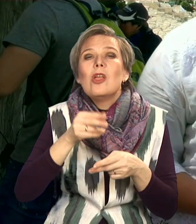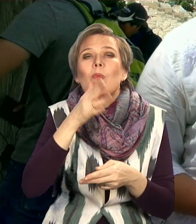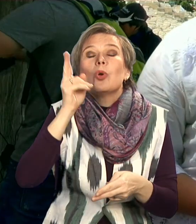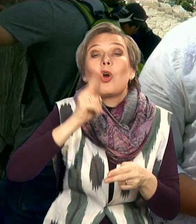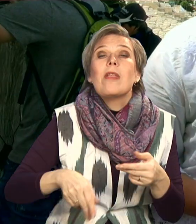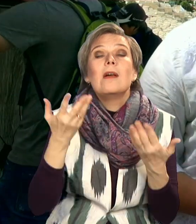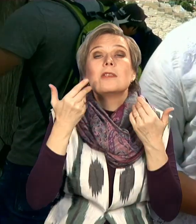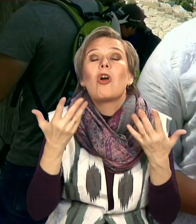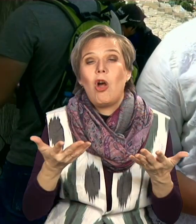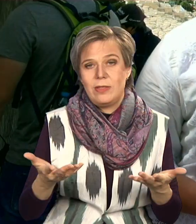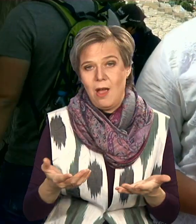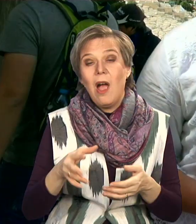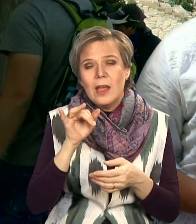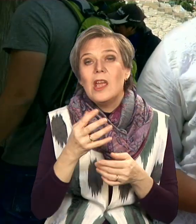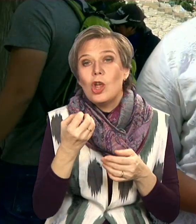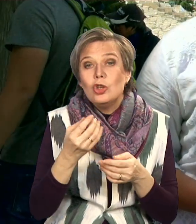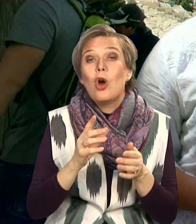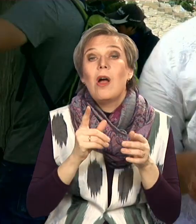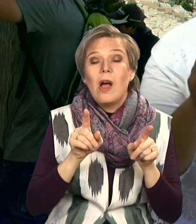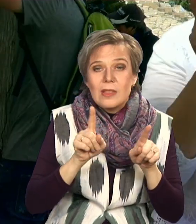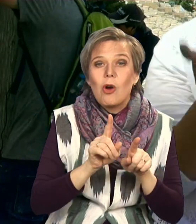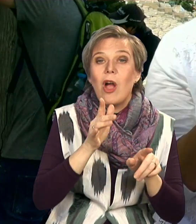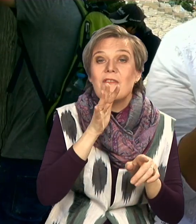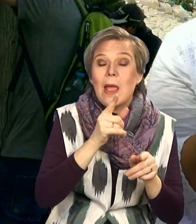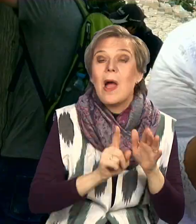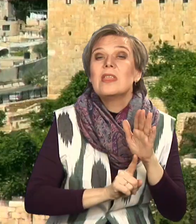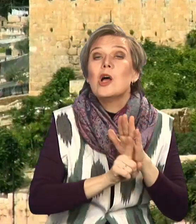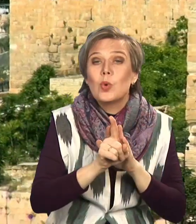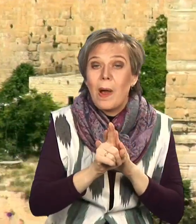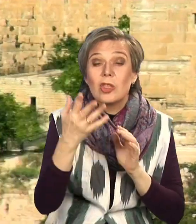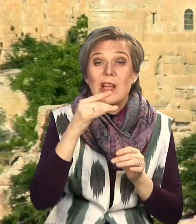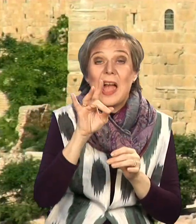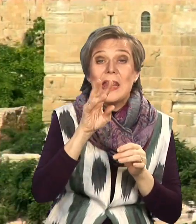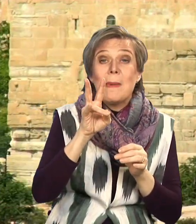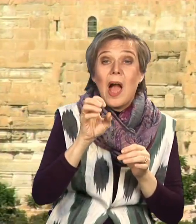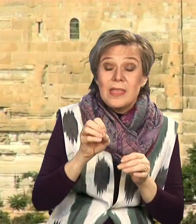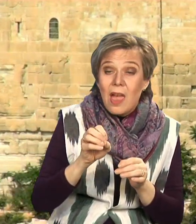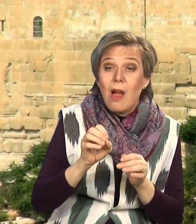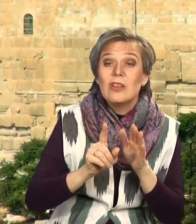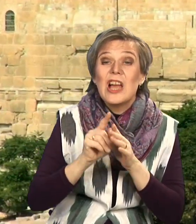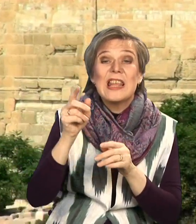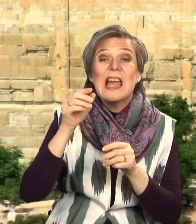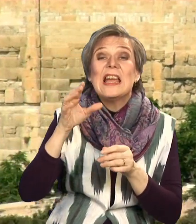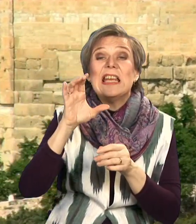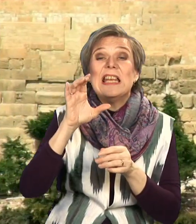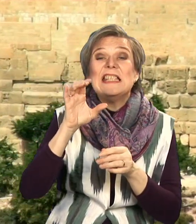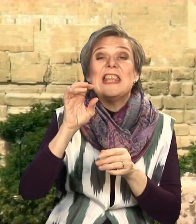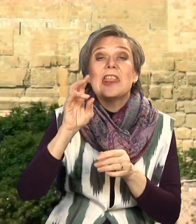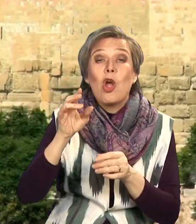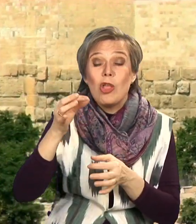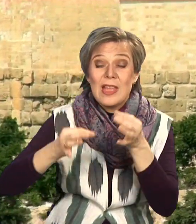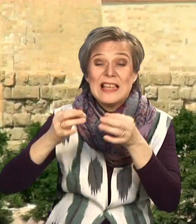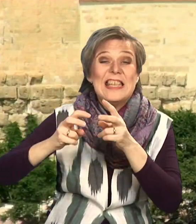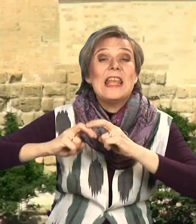конец? Более того, друзья, наступает момент, когда римляне отнимают у Синедриона власть выносить